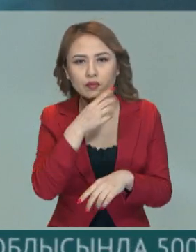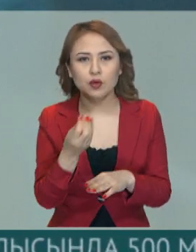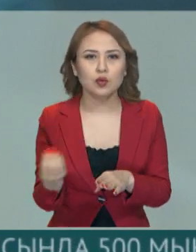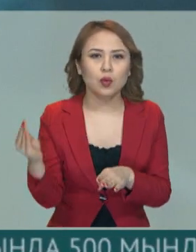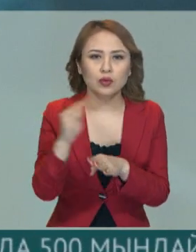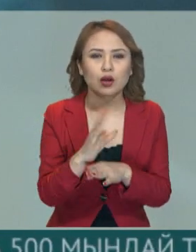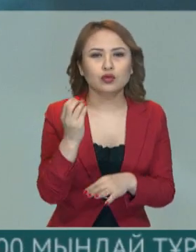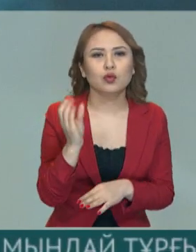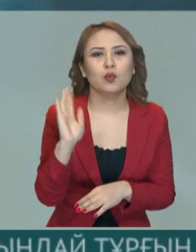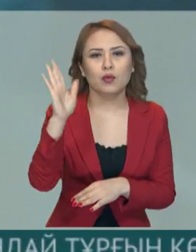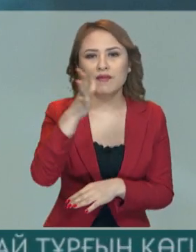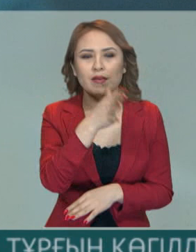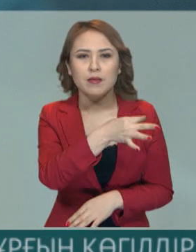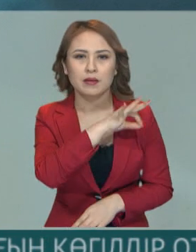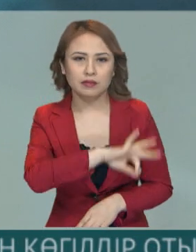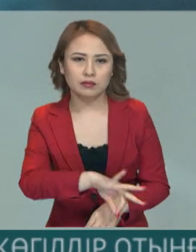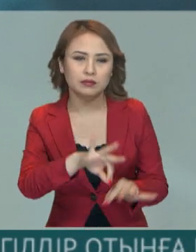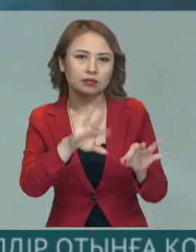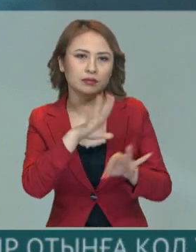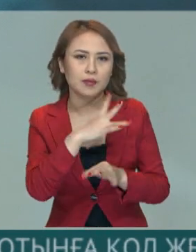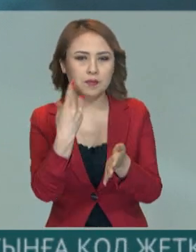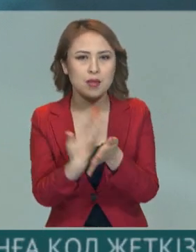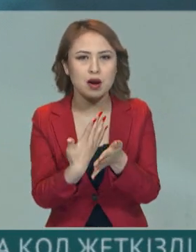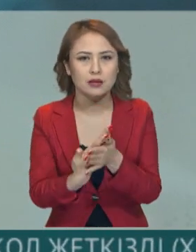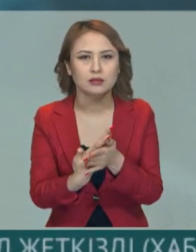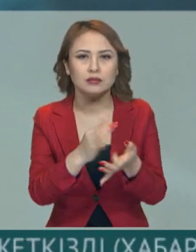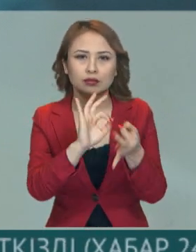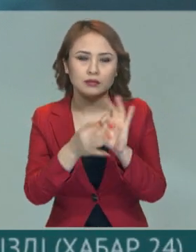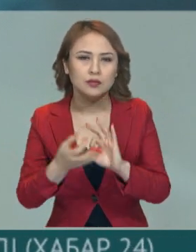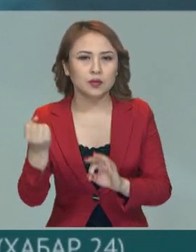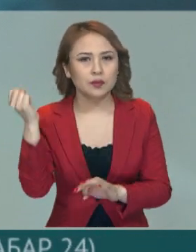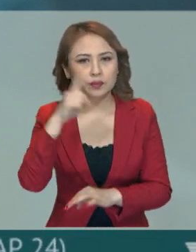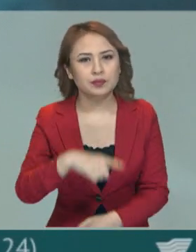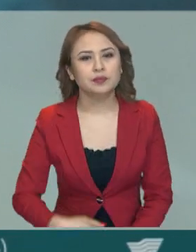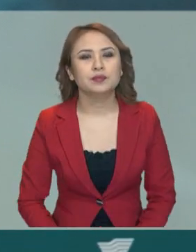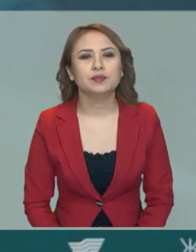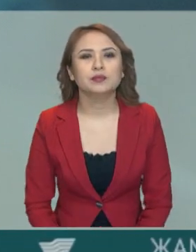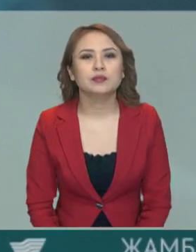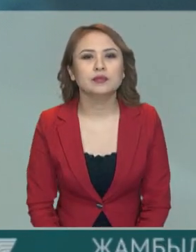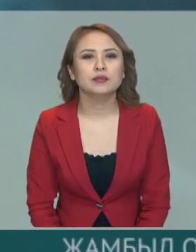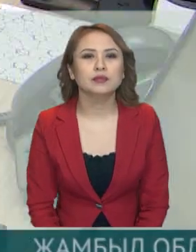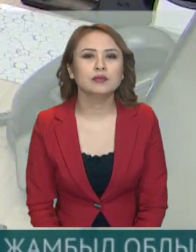оны алдағы уақытта тиімді пайдалану жолдарында көрсетеді. Әрі қарай тілшіміз сабақтасын.